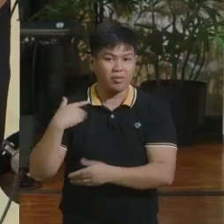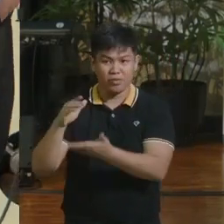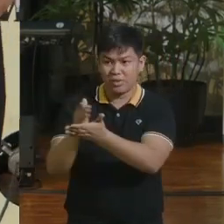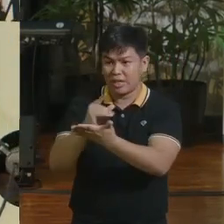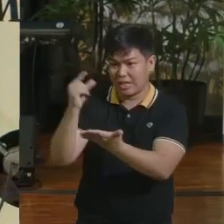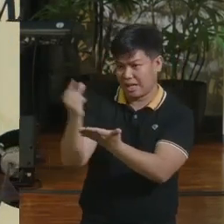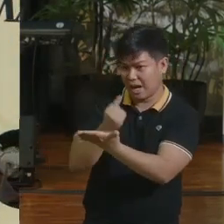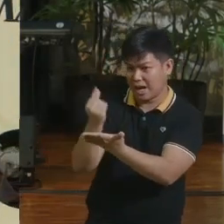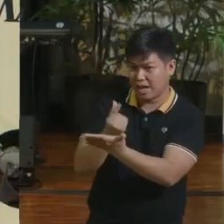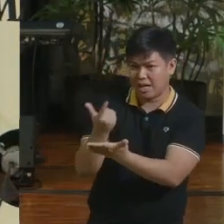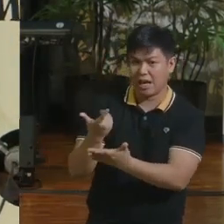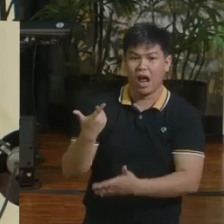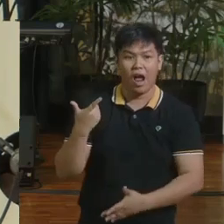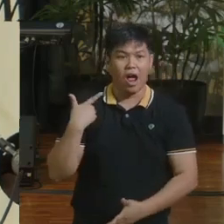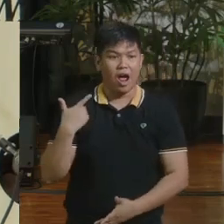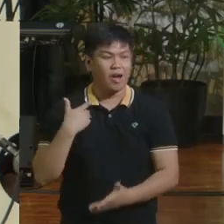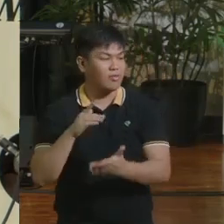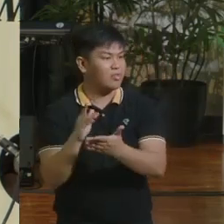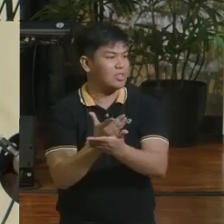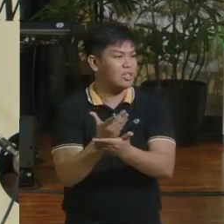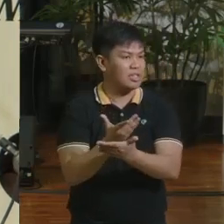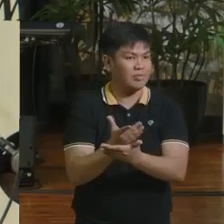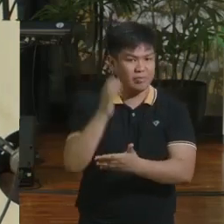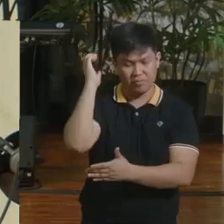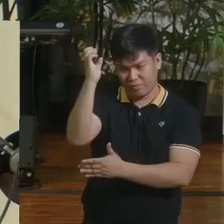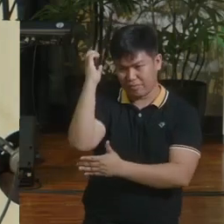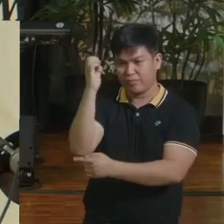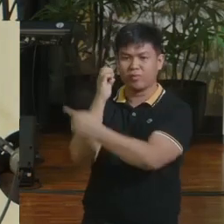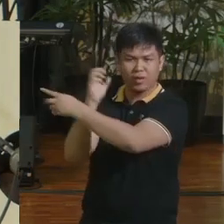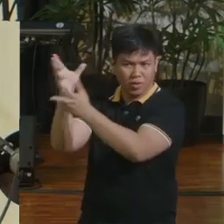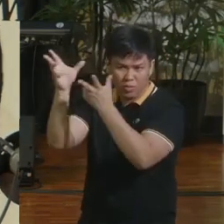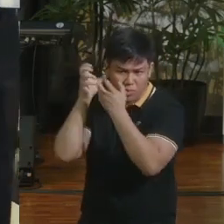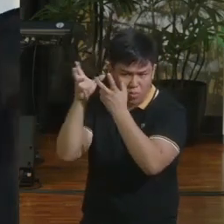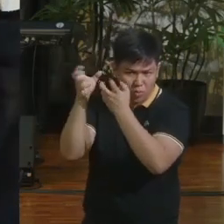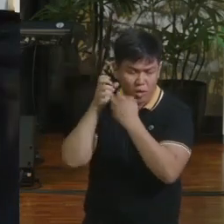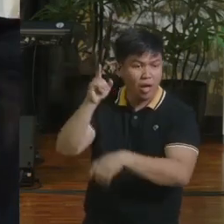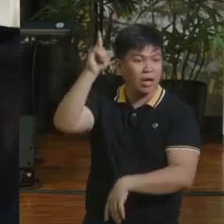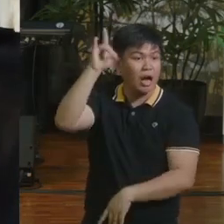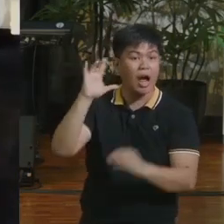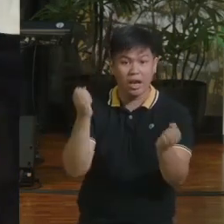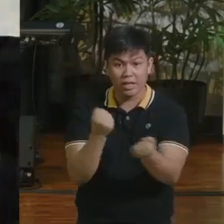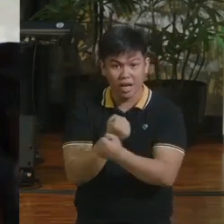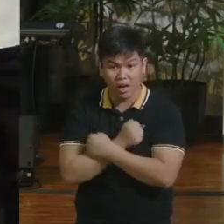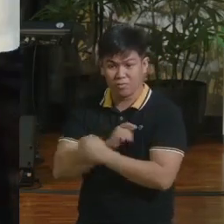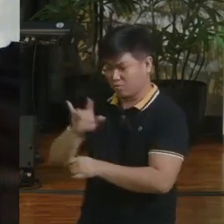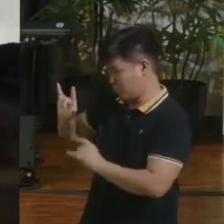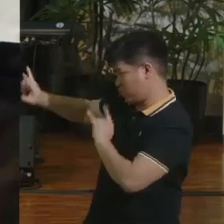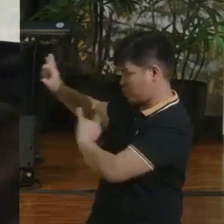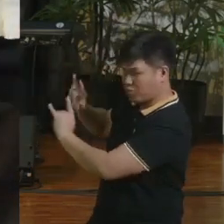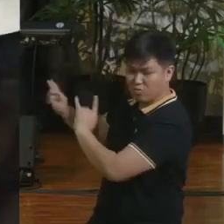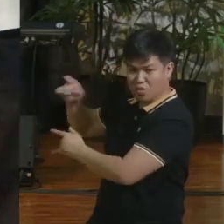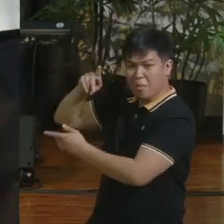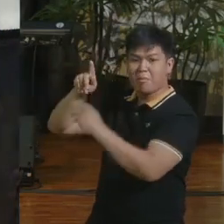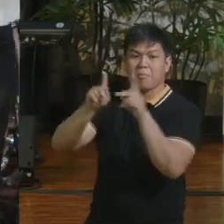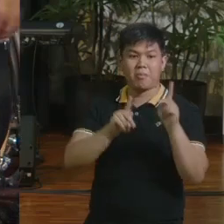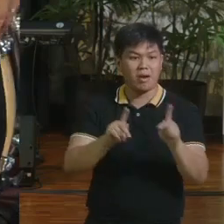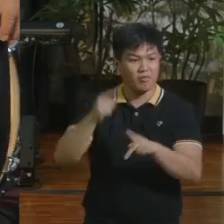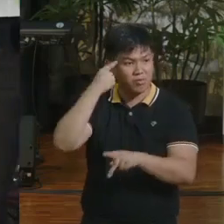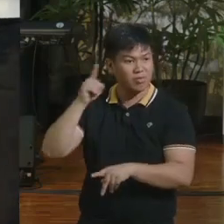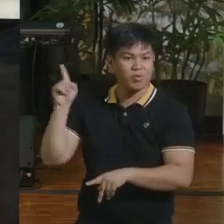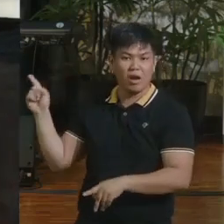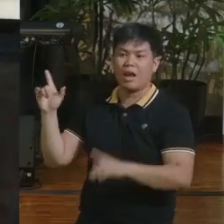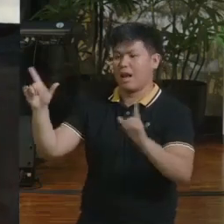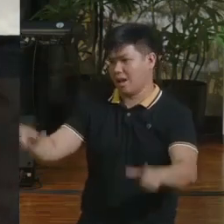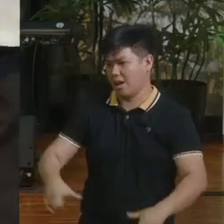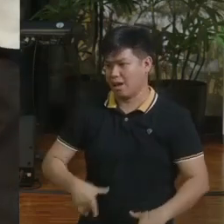4 spiritual laws sa akin. Ang wika doon, God loves you and has a wonderful plan for your life.